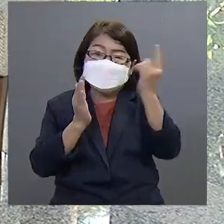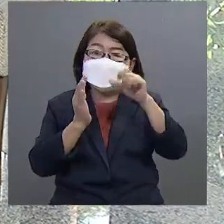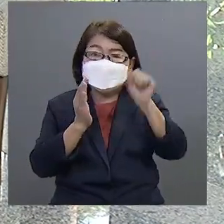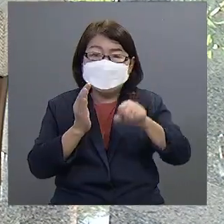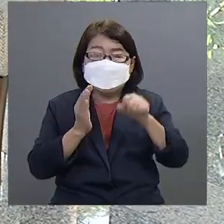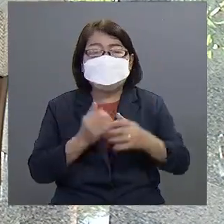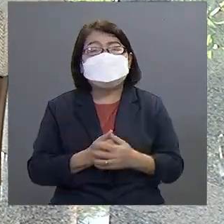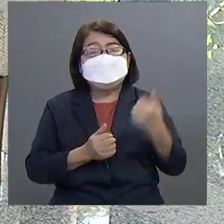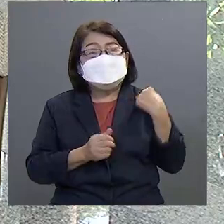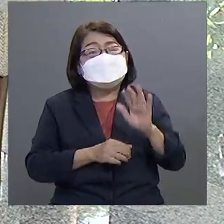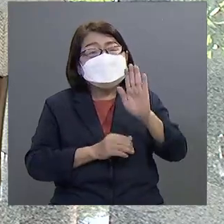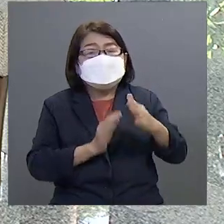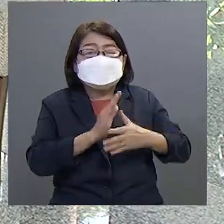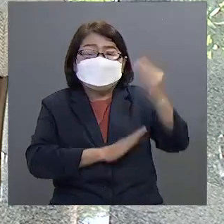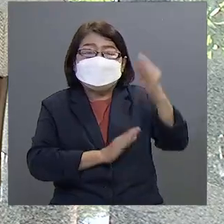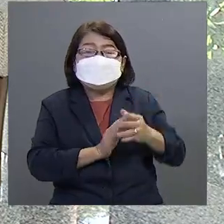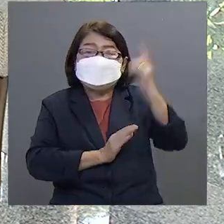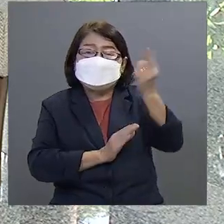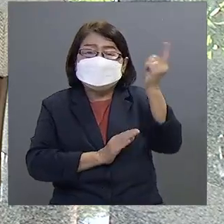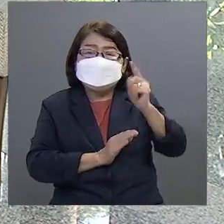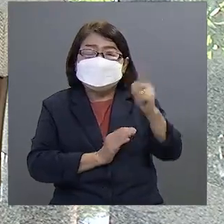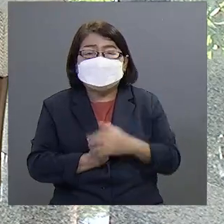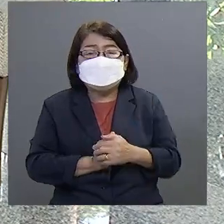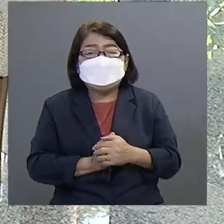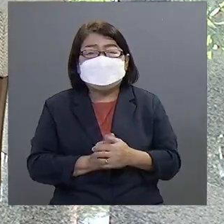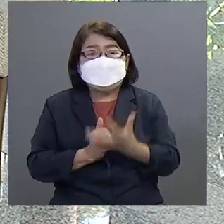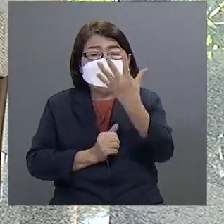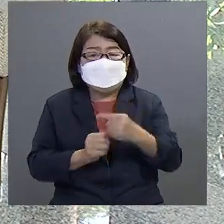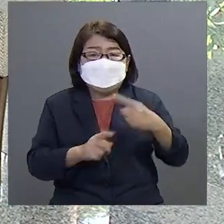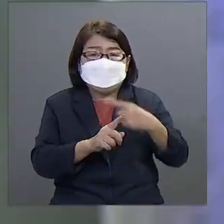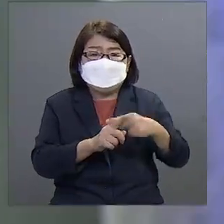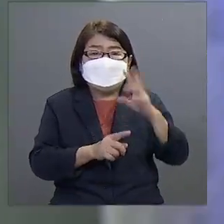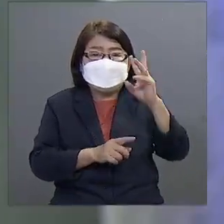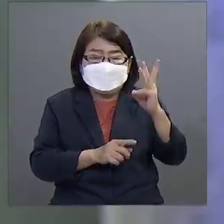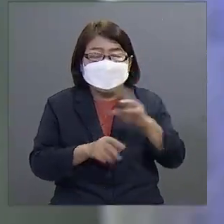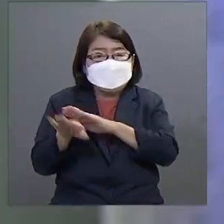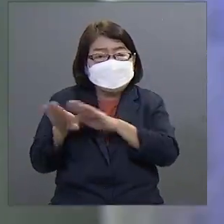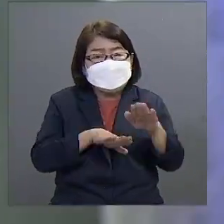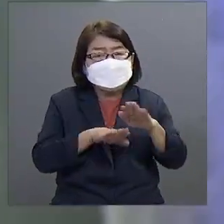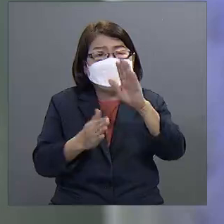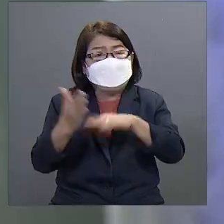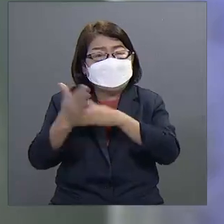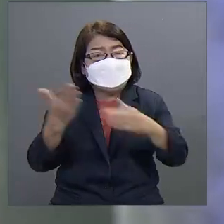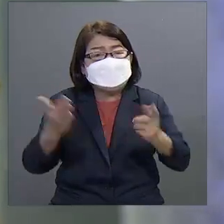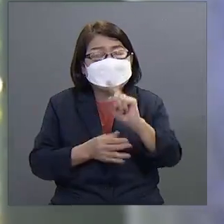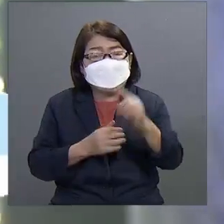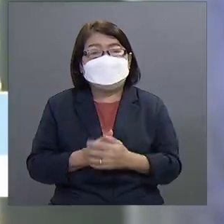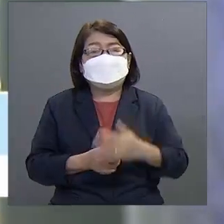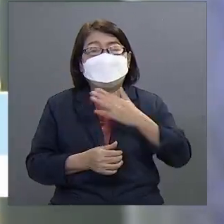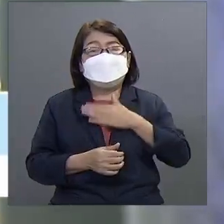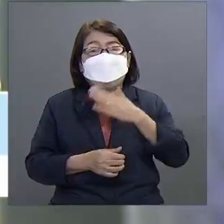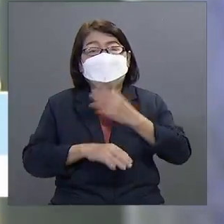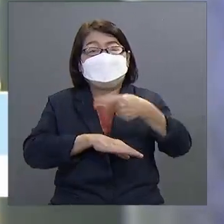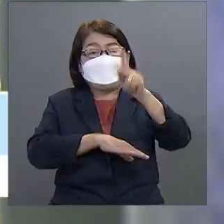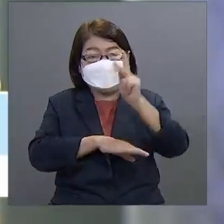อุตสาหกรรมการท่องเที่ยวของเราเนี่ยครึ่งปีหลังเรามีแผนรับมือยังไงบ้างคะ นะครับที่ในฐานะที่ผมเป็นประธานสภาอุตสาหกร